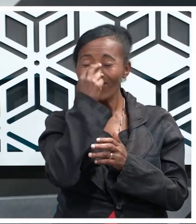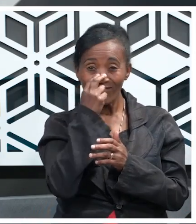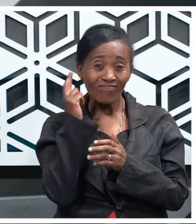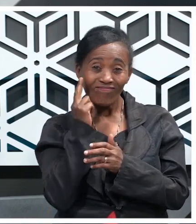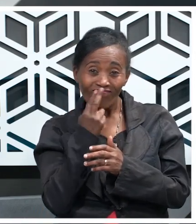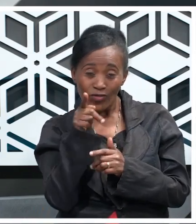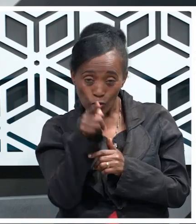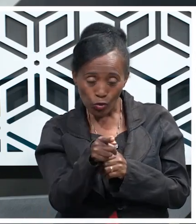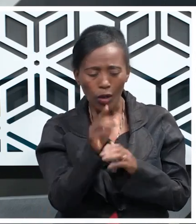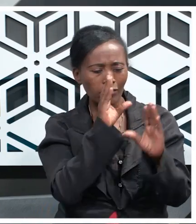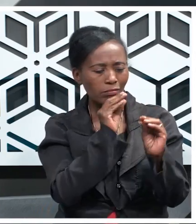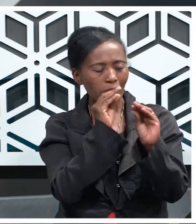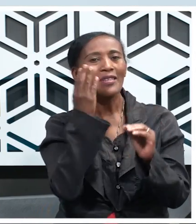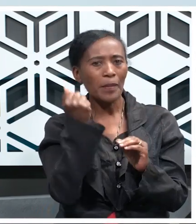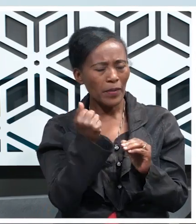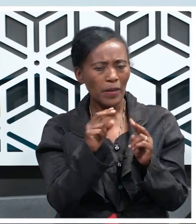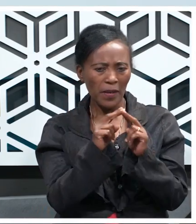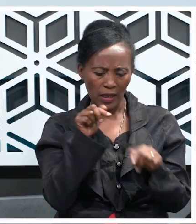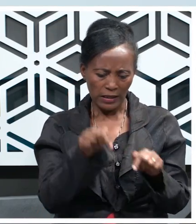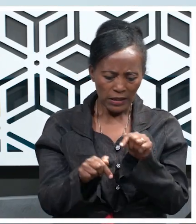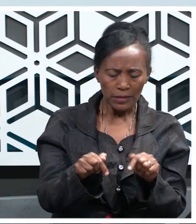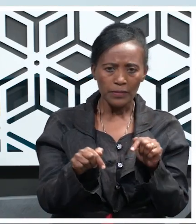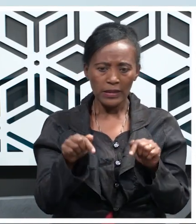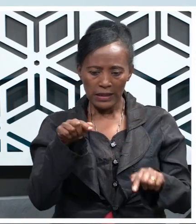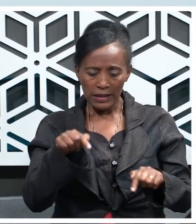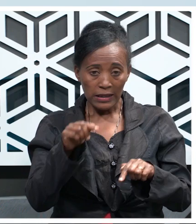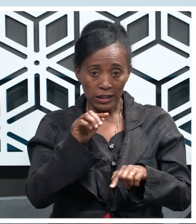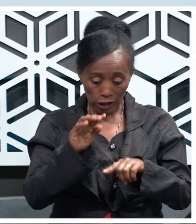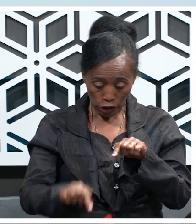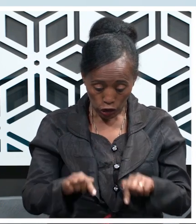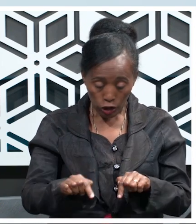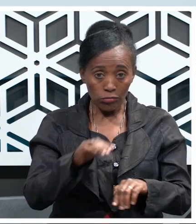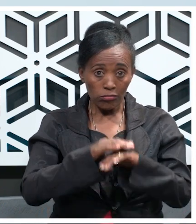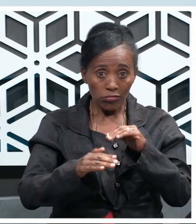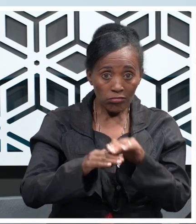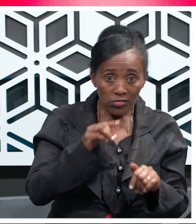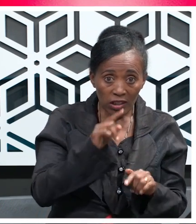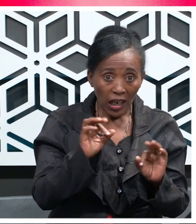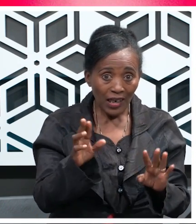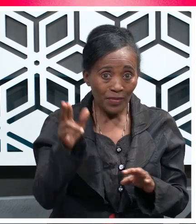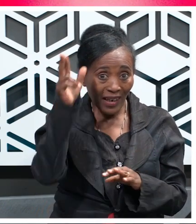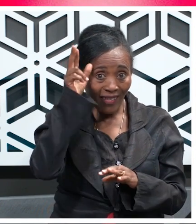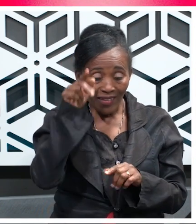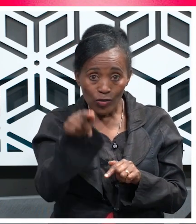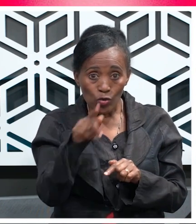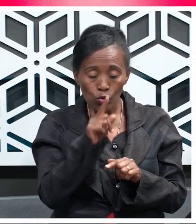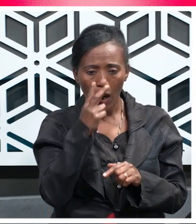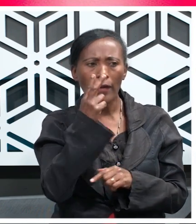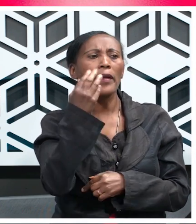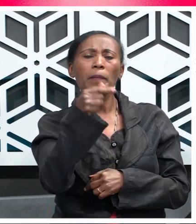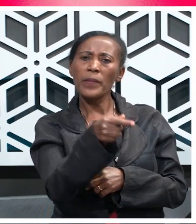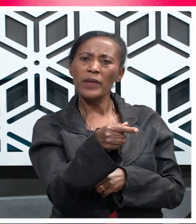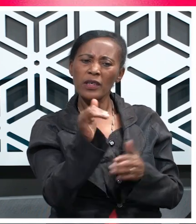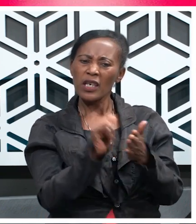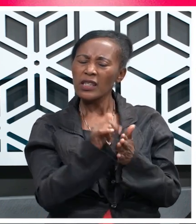ነበርና የኔ ኤግዛምፕል ደግሞ የሆነ ኒክ ነበር፣ እጅም እግርም የሌለው ያው ይታወቃል ኒክን ማያውቀው ሰው የለምና እሱን